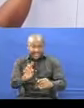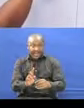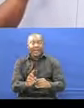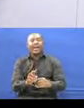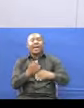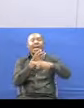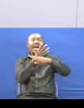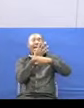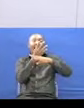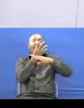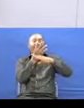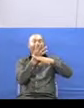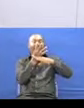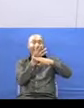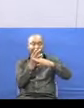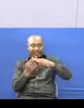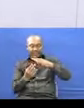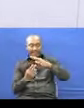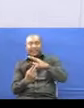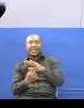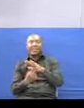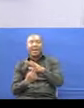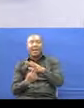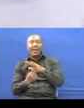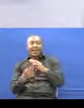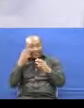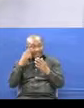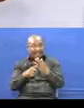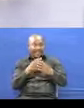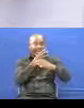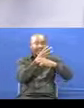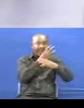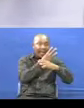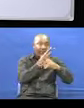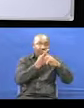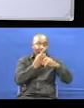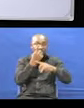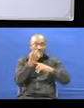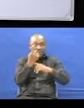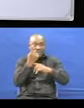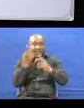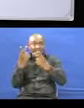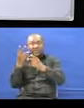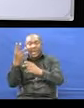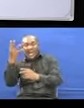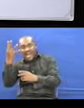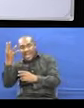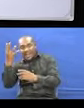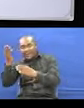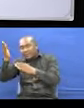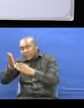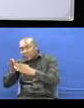chini ya saba. Kwamba tatu jumlisha moja ni sawa sawa na nne. Usisahau chini unaweka saba. Ndiyo maana